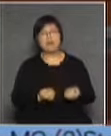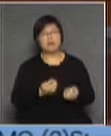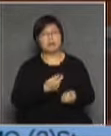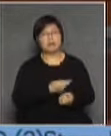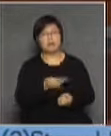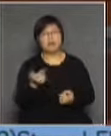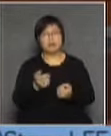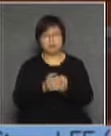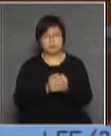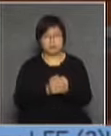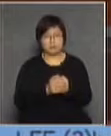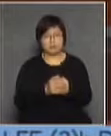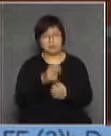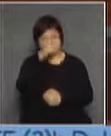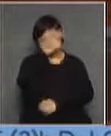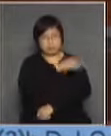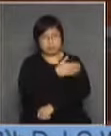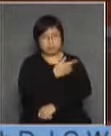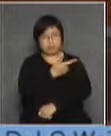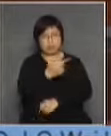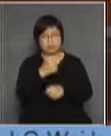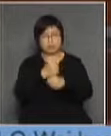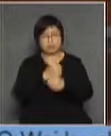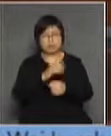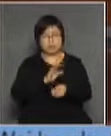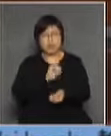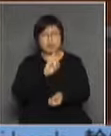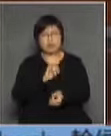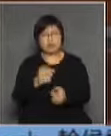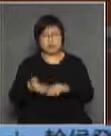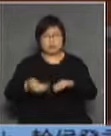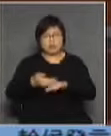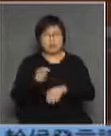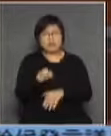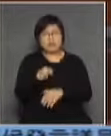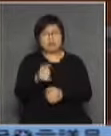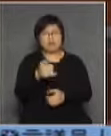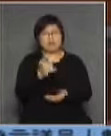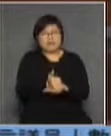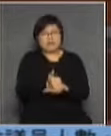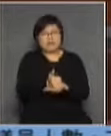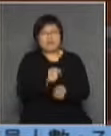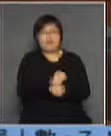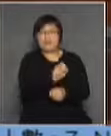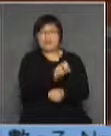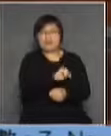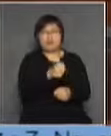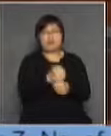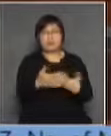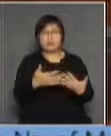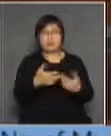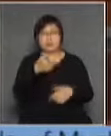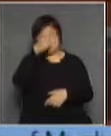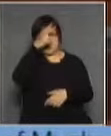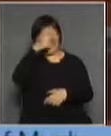係好多嘅官員犯錯，錯完又錯，可以繼續坐喺個位冇事啊。咁話啲政府行政施